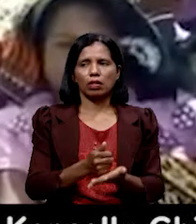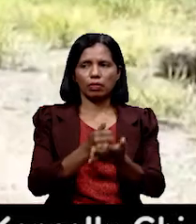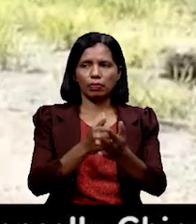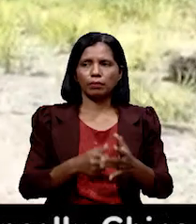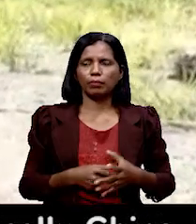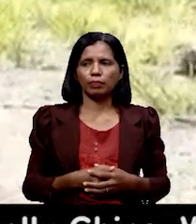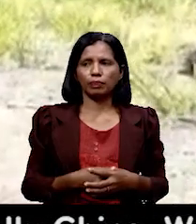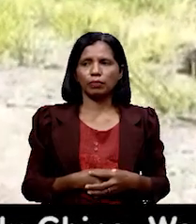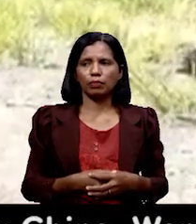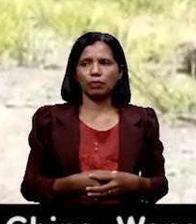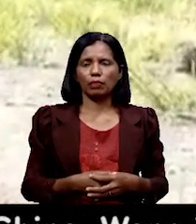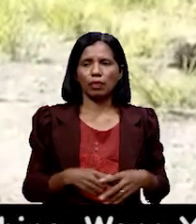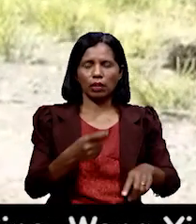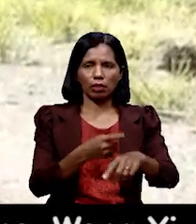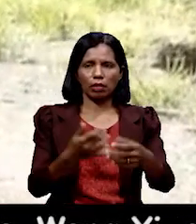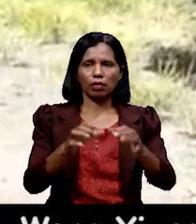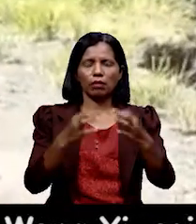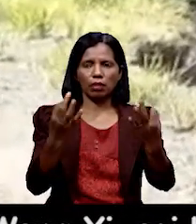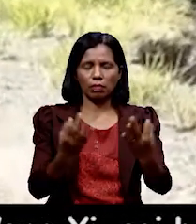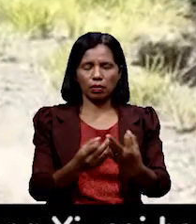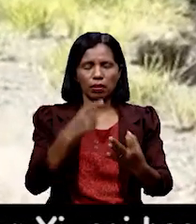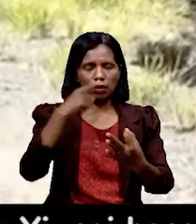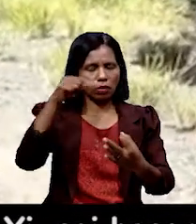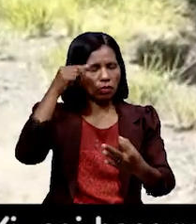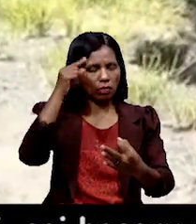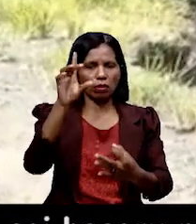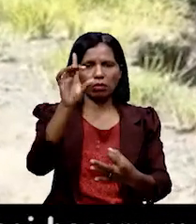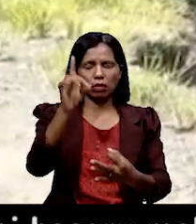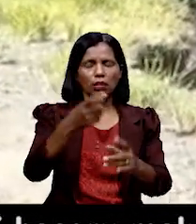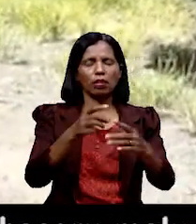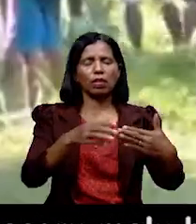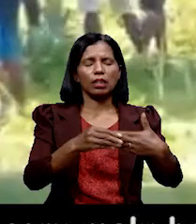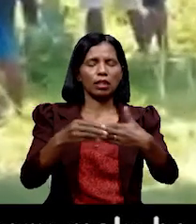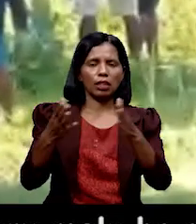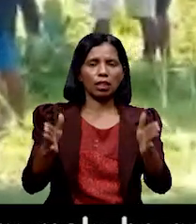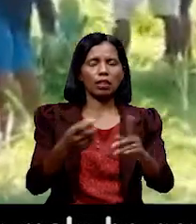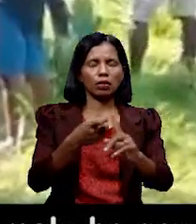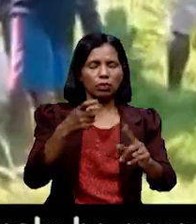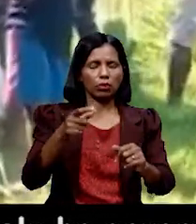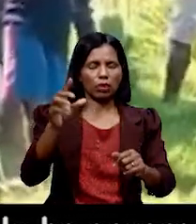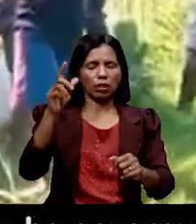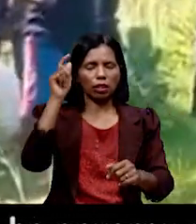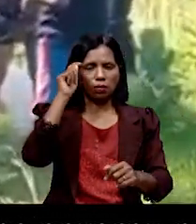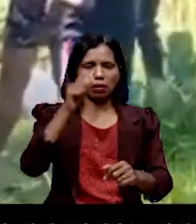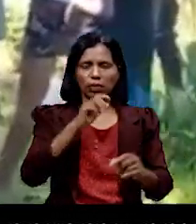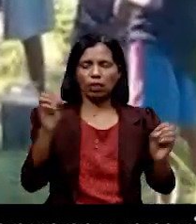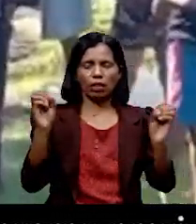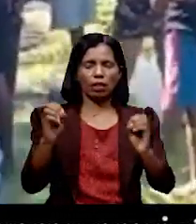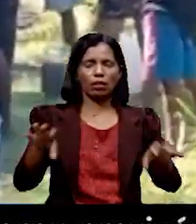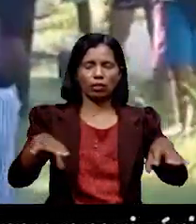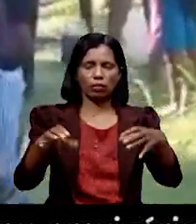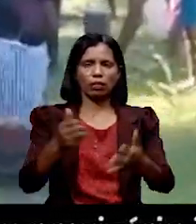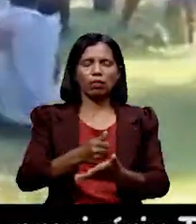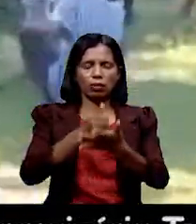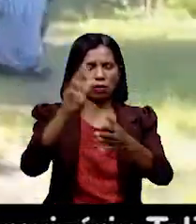ne Hositosa unge, familia sira considera gubernur Davalo nebe lidera husita urmatan ruak, layak kapasidade atau resolve problema sira nebe